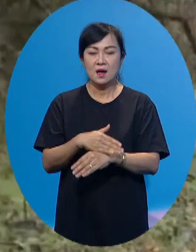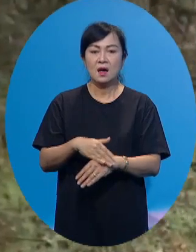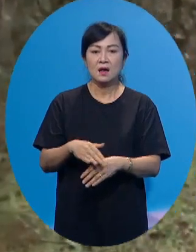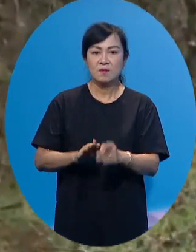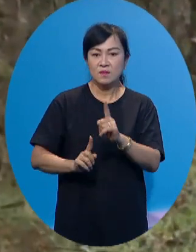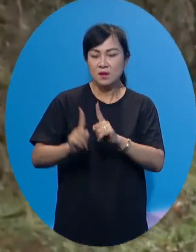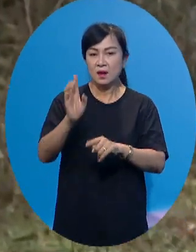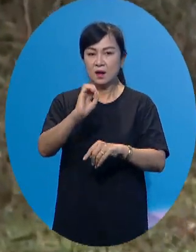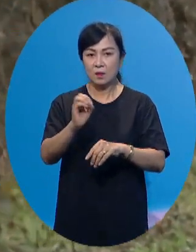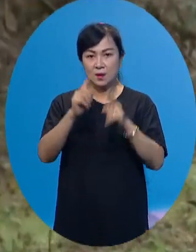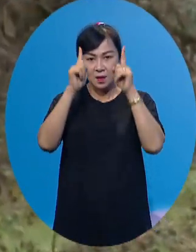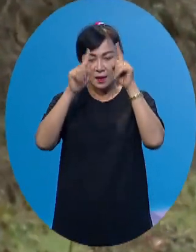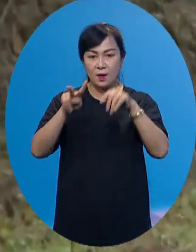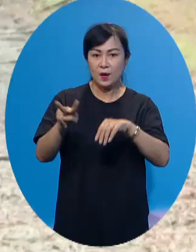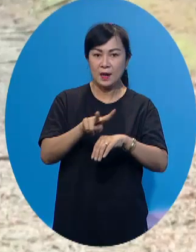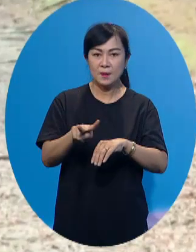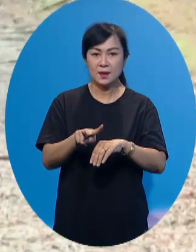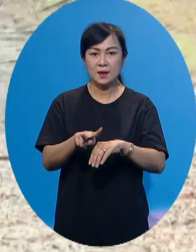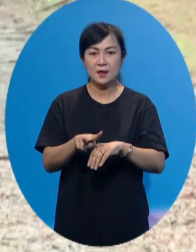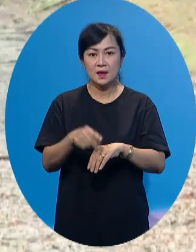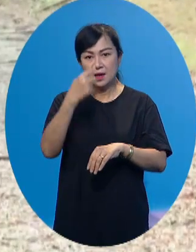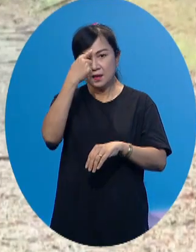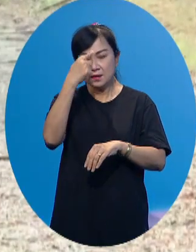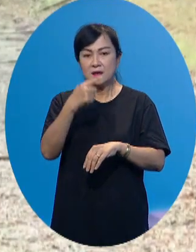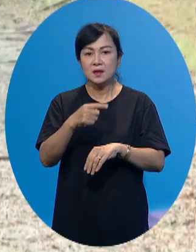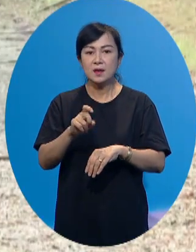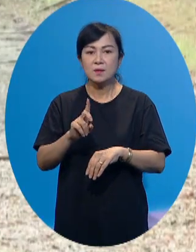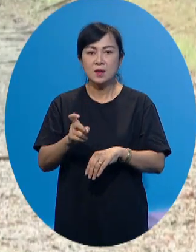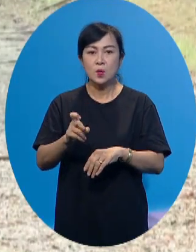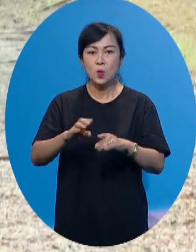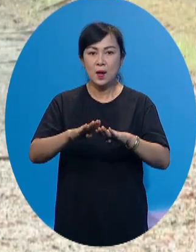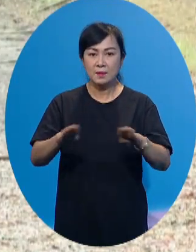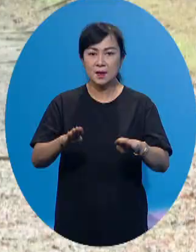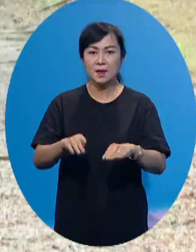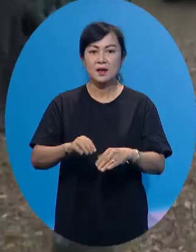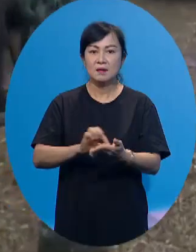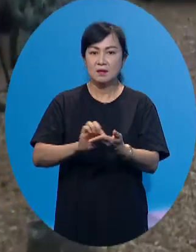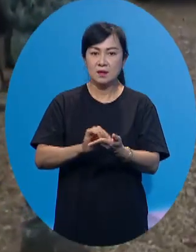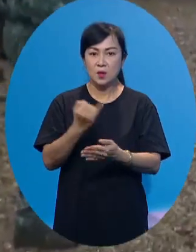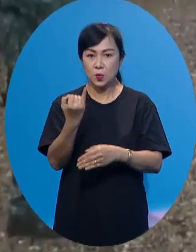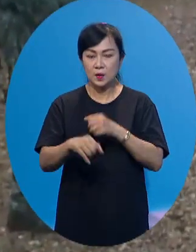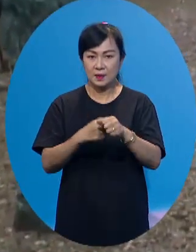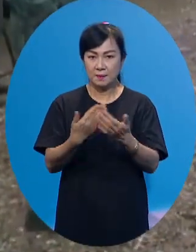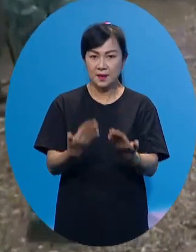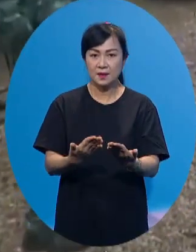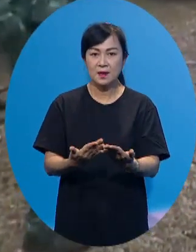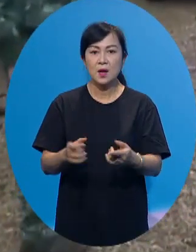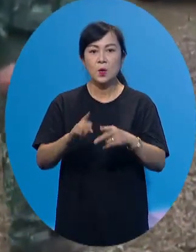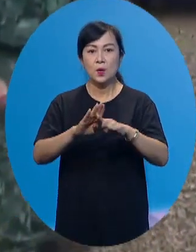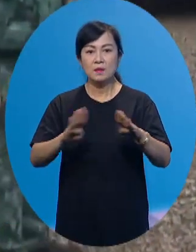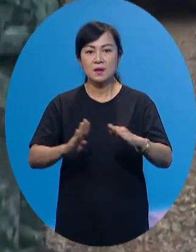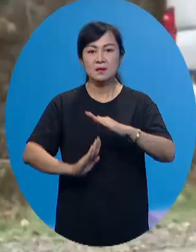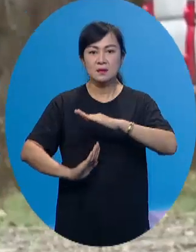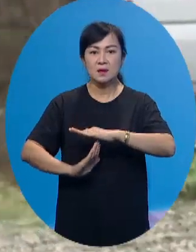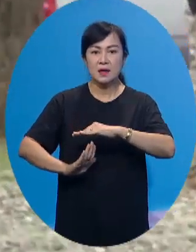bước đột phá. Dù lãnh đạo cả hai nước khi đó đều tin tưởng một hiệp định hòa bình toàn diện có thể được ký kết vào cuối năm nay, tiến trình hòa bình đã